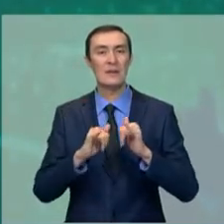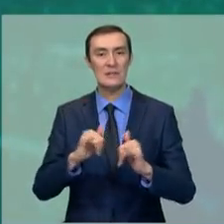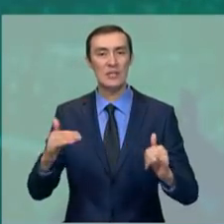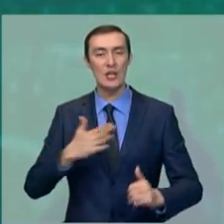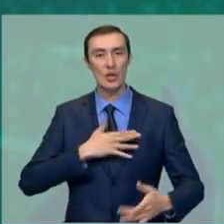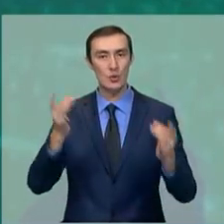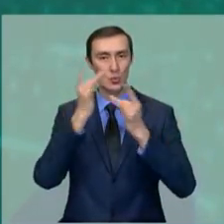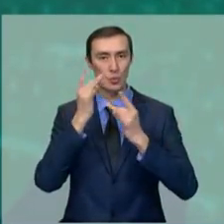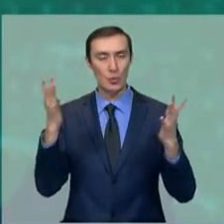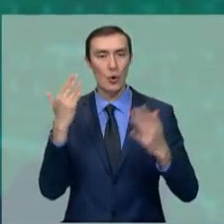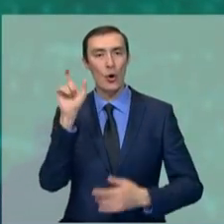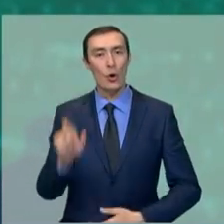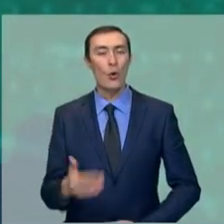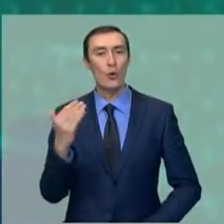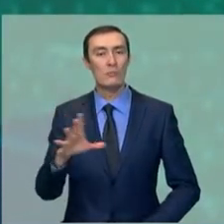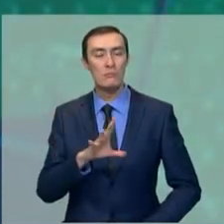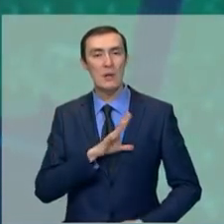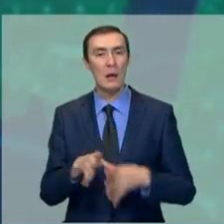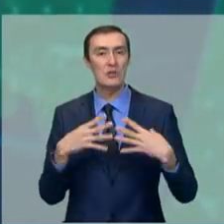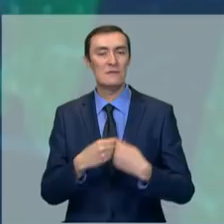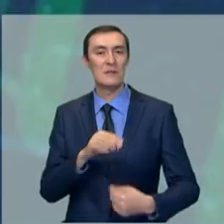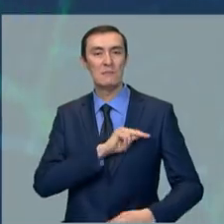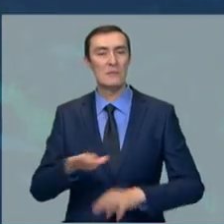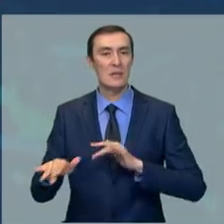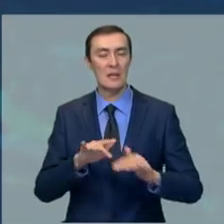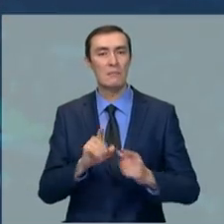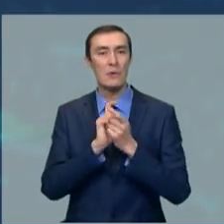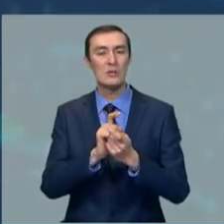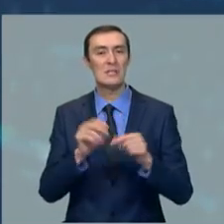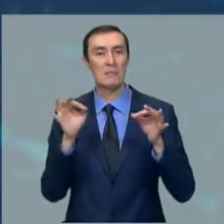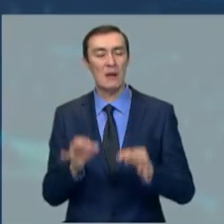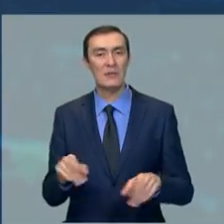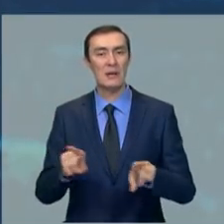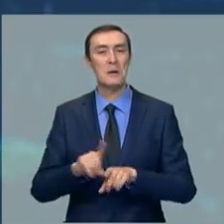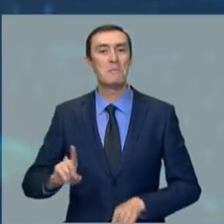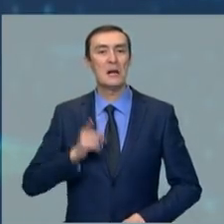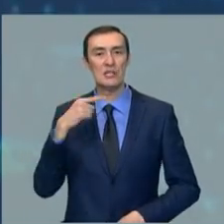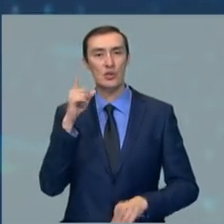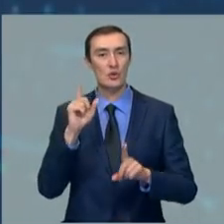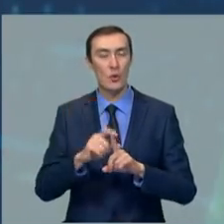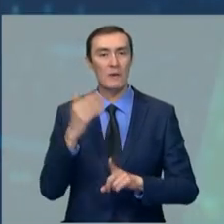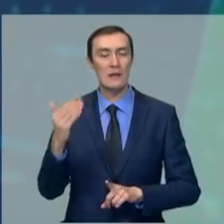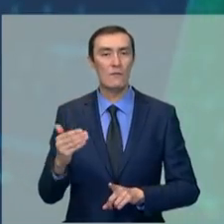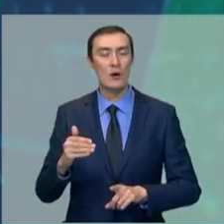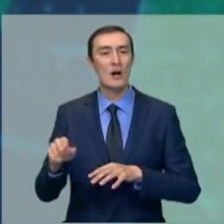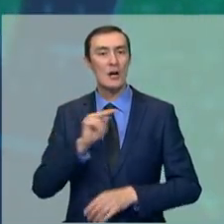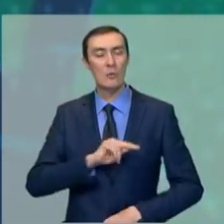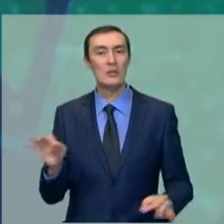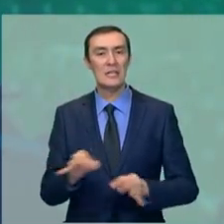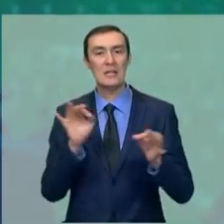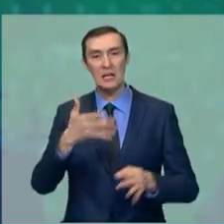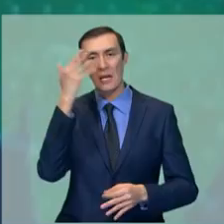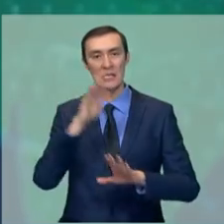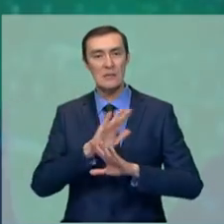нашей культуры. Он был общественным деятелем, он боролся за правду как мастер слова. Верю, что его работы никогда не